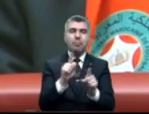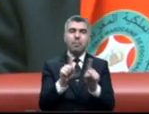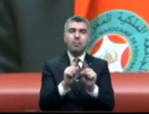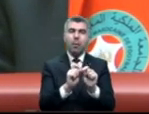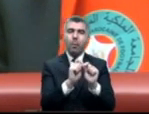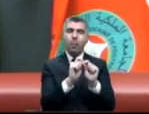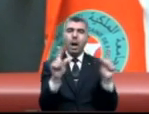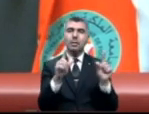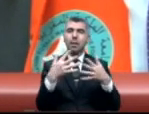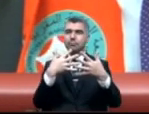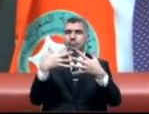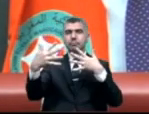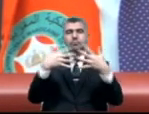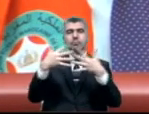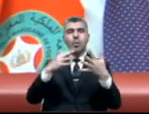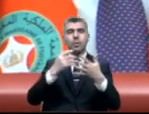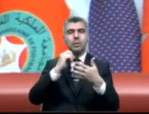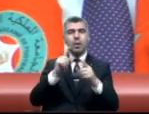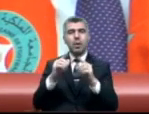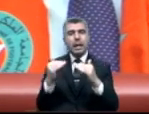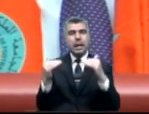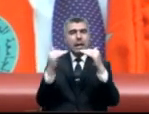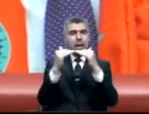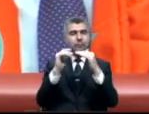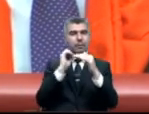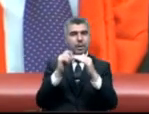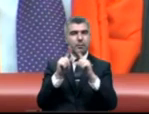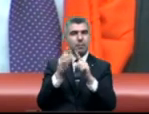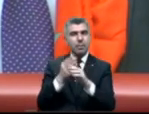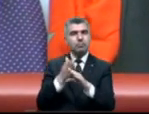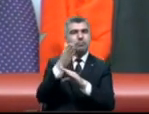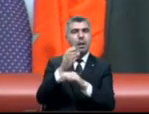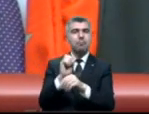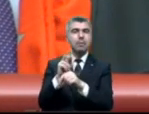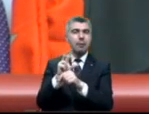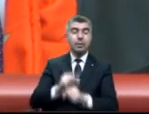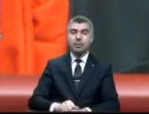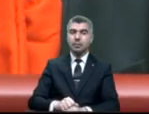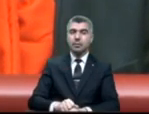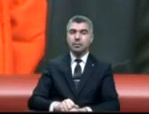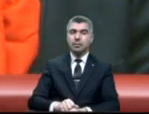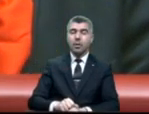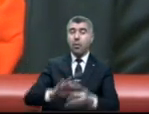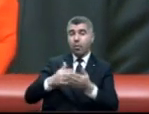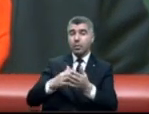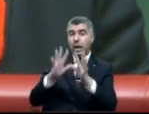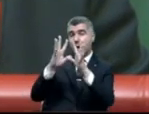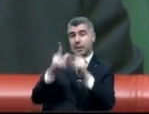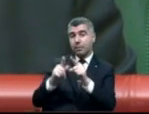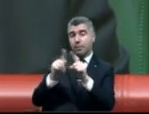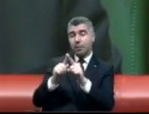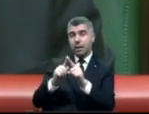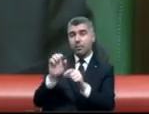لشفافية التدبير وحماية تكافؤ الفرص لدى المرشحين للهجرة. بخصوص الحصيلة في مجال التشغيل